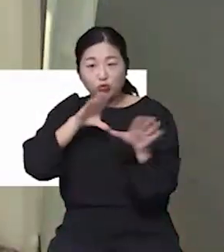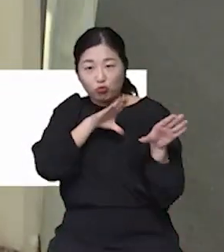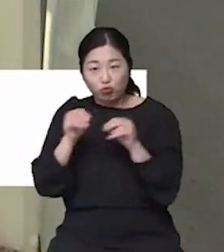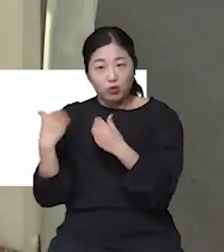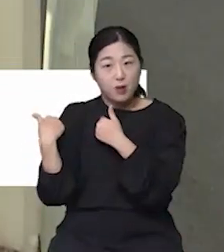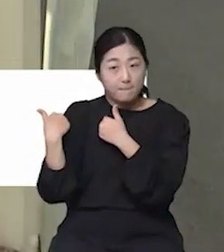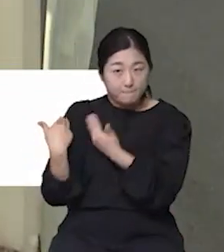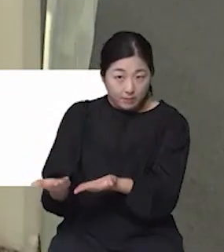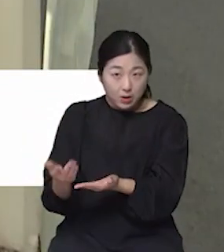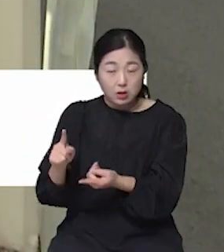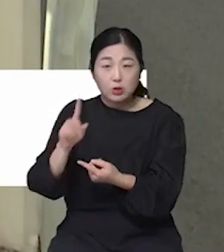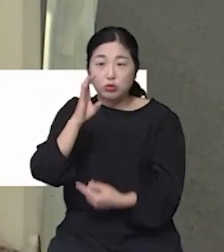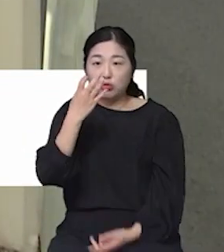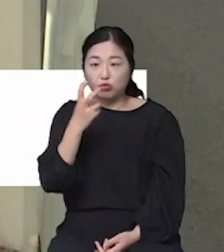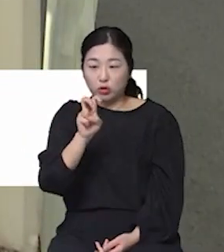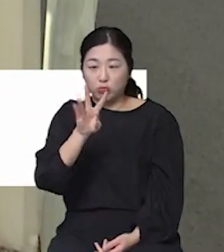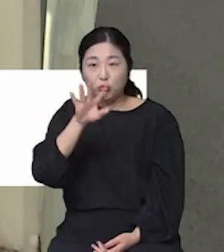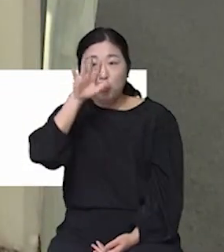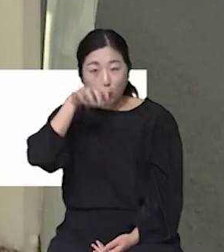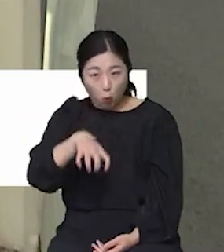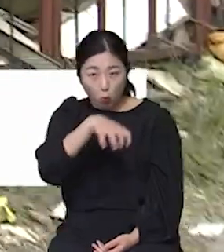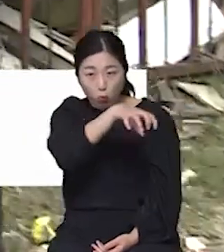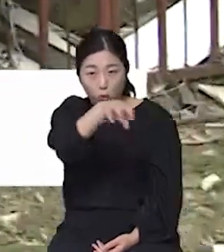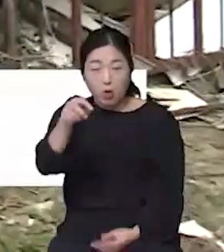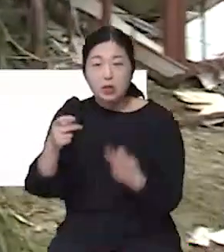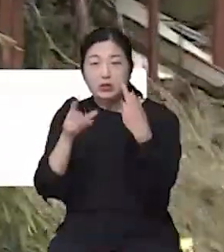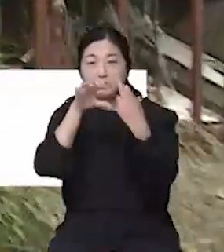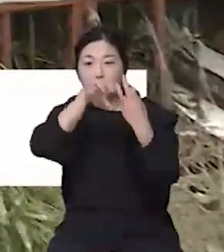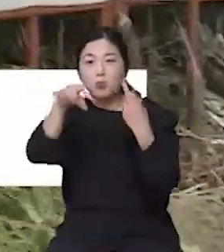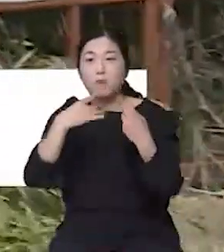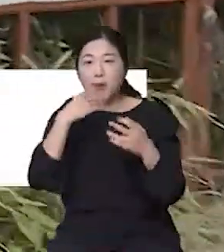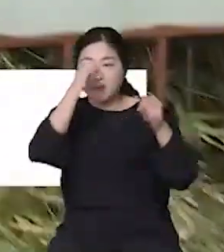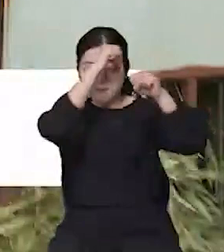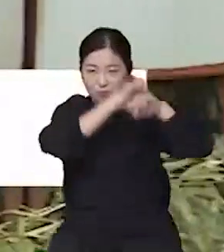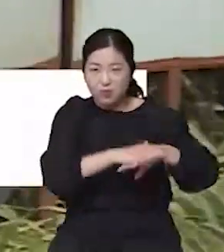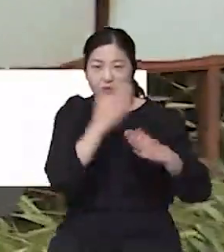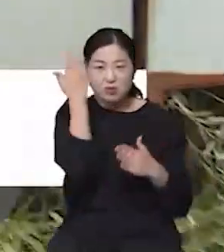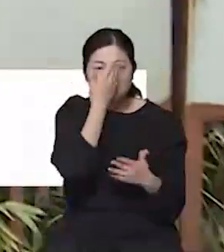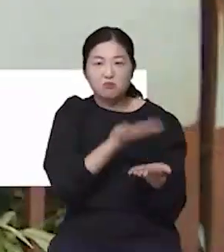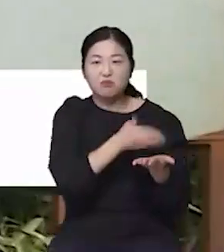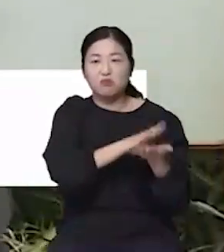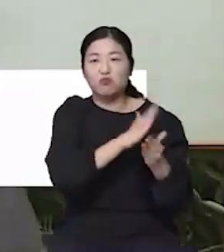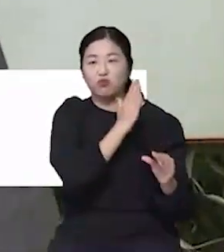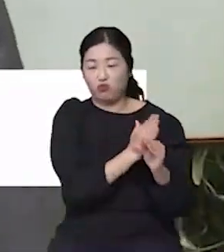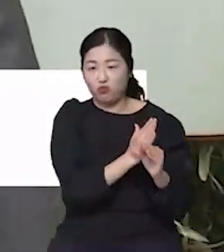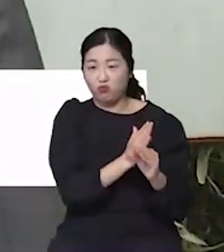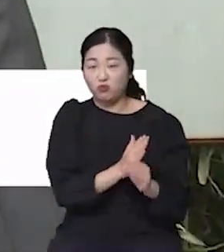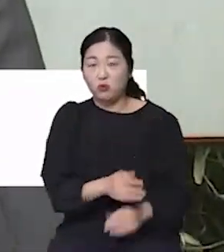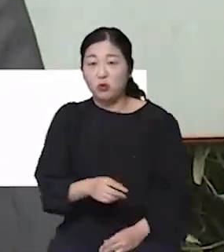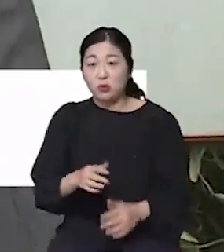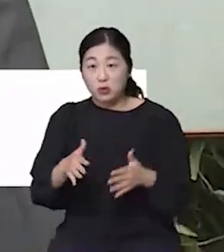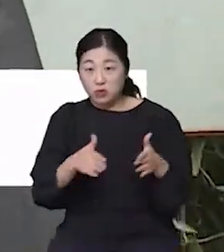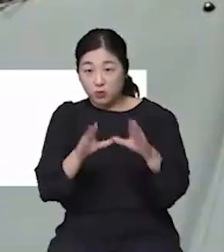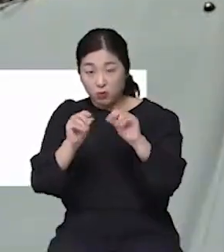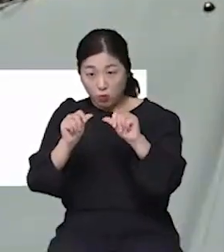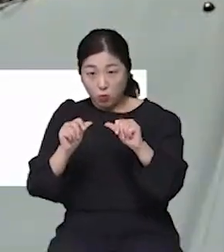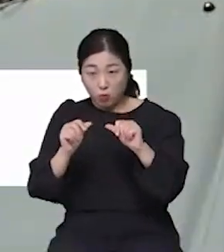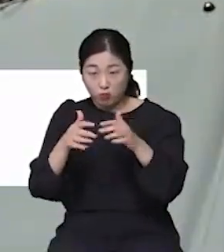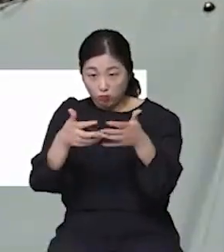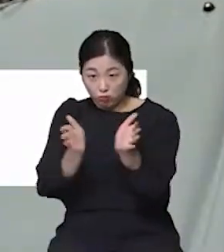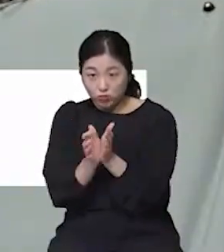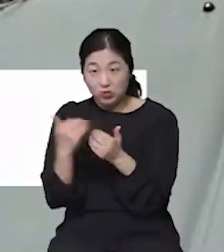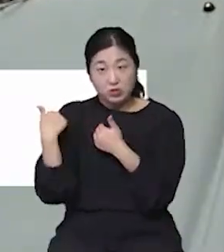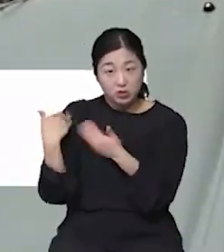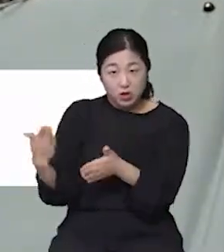방치된 24곳의 건축물 중 12곳만 철거 등의 정비가 이뤄지고 있습니다. 국토부는 방치된